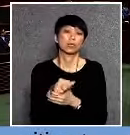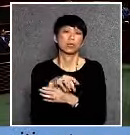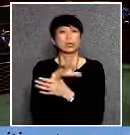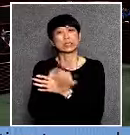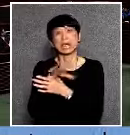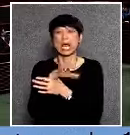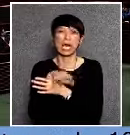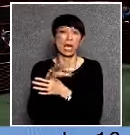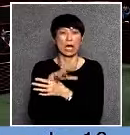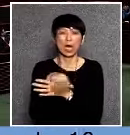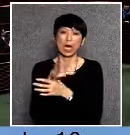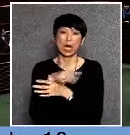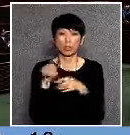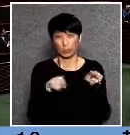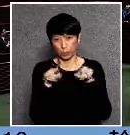哪個議員